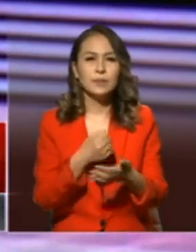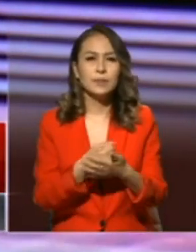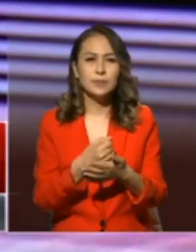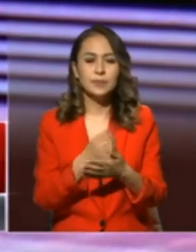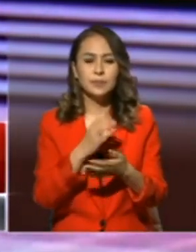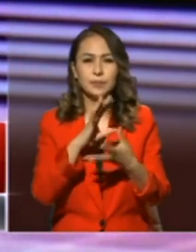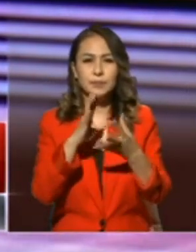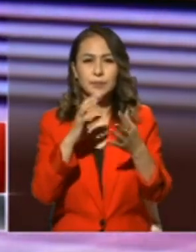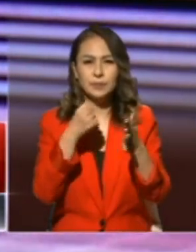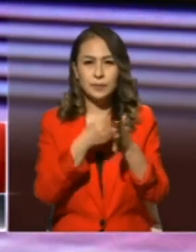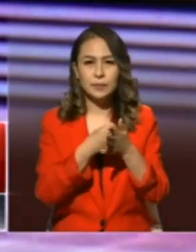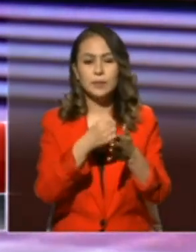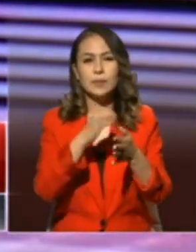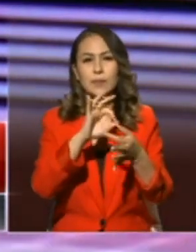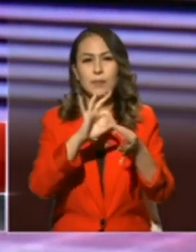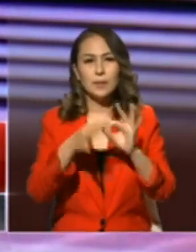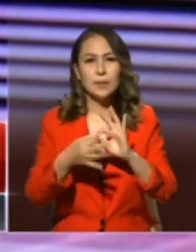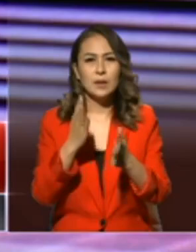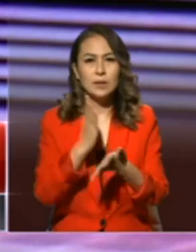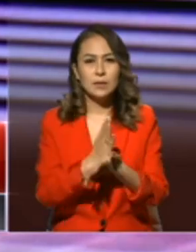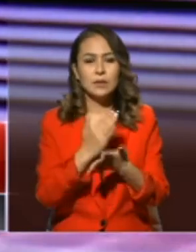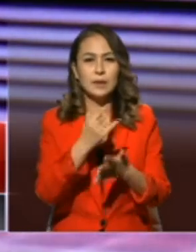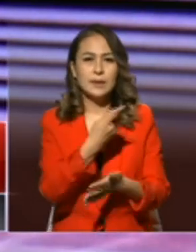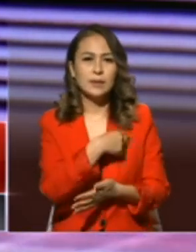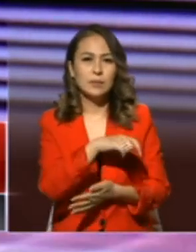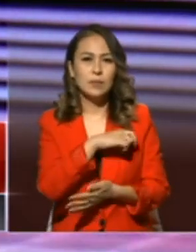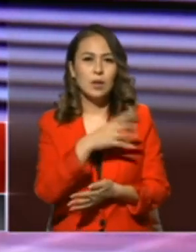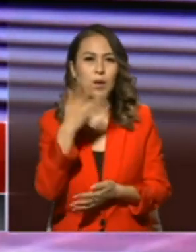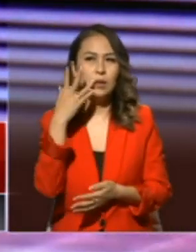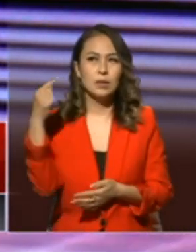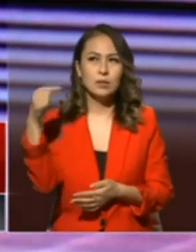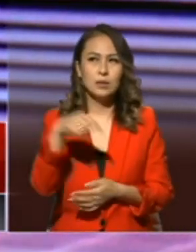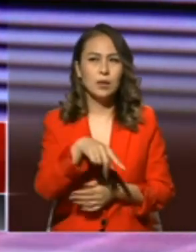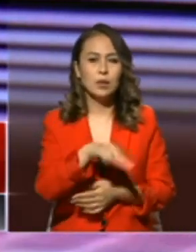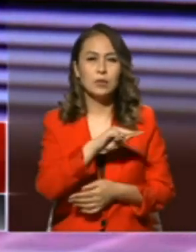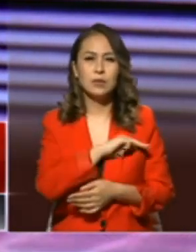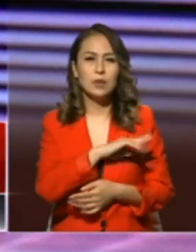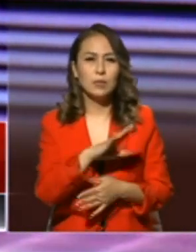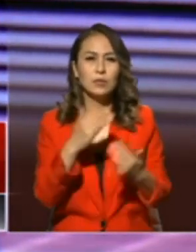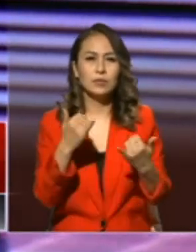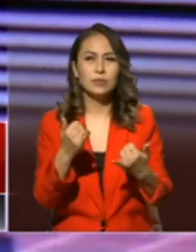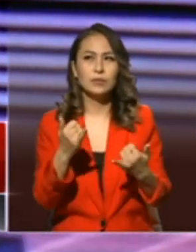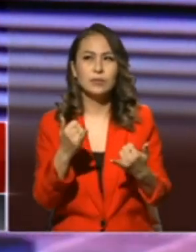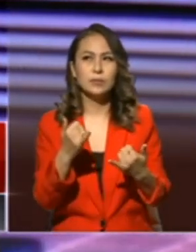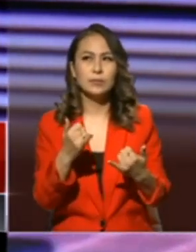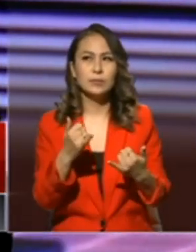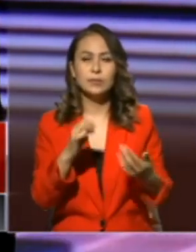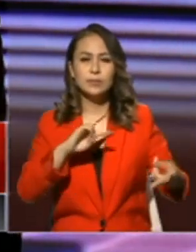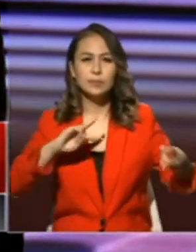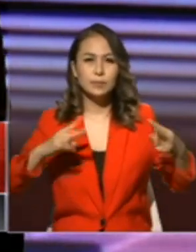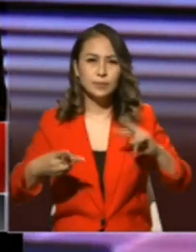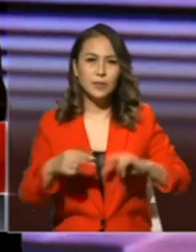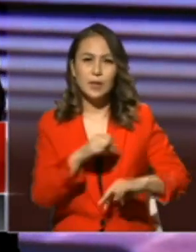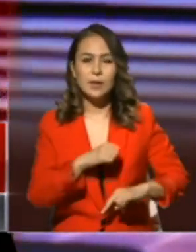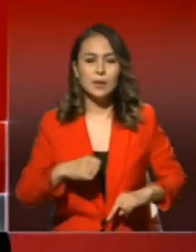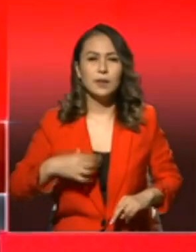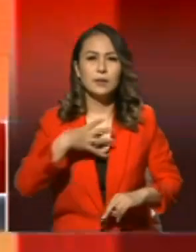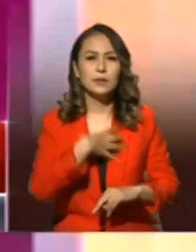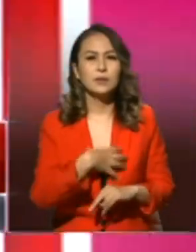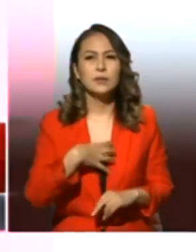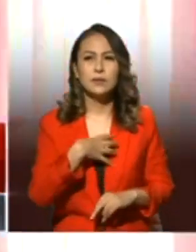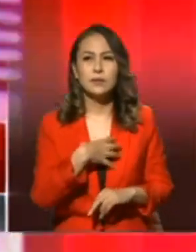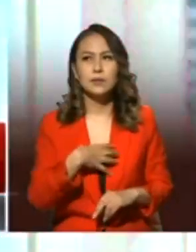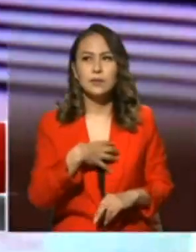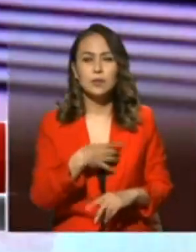бірақ испандық жүйенің ол Испанияда жақсы жұмыс істеп жатыр, бізге келгенде жұмыс істемей қалып жатыр. Себебі бізде жаңағы айналып келгенде ең негізгі жағы